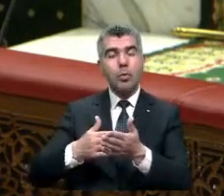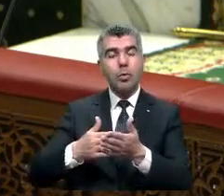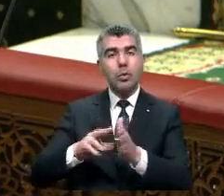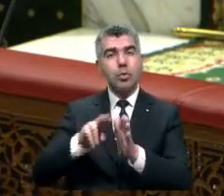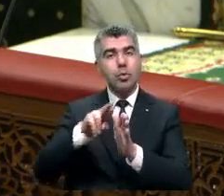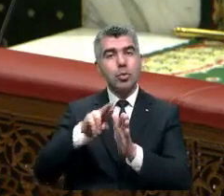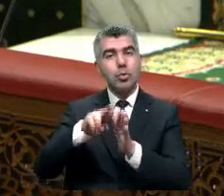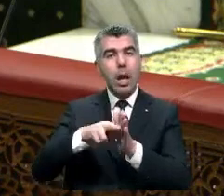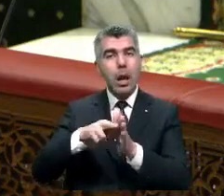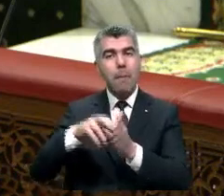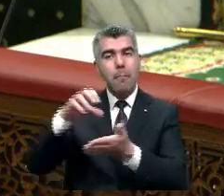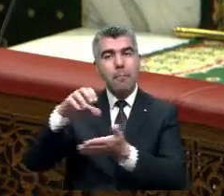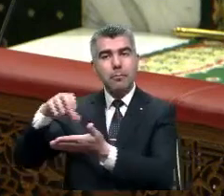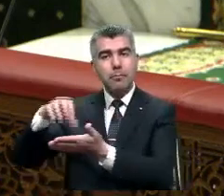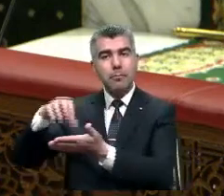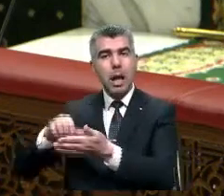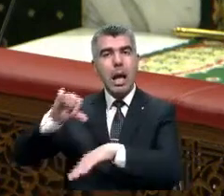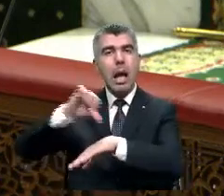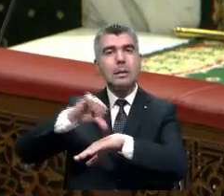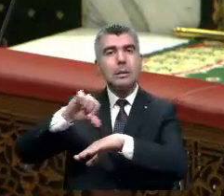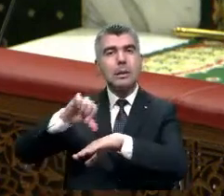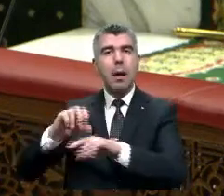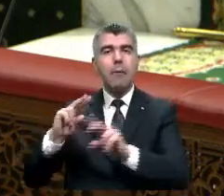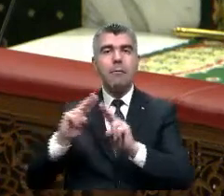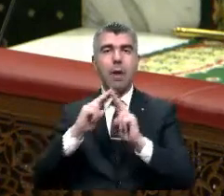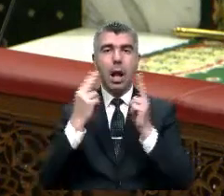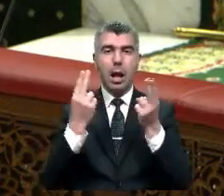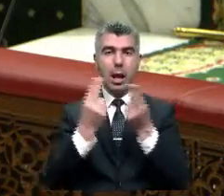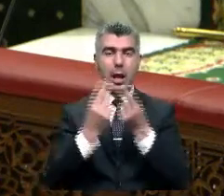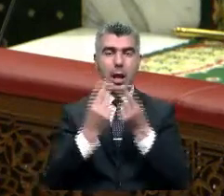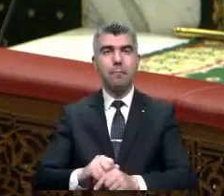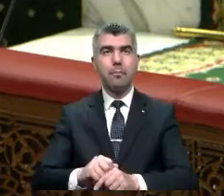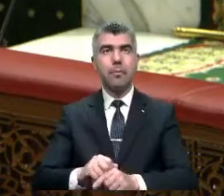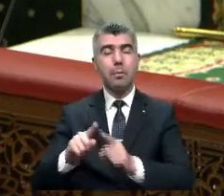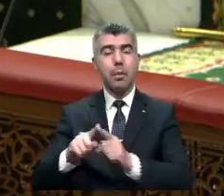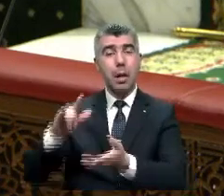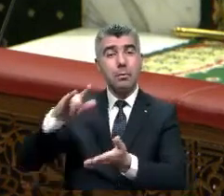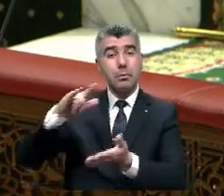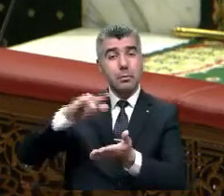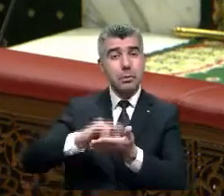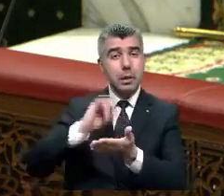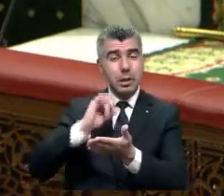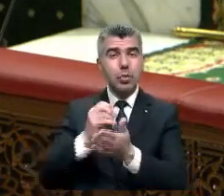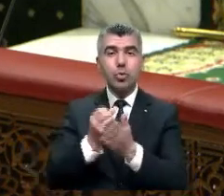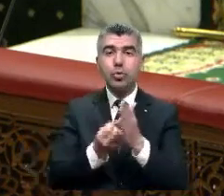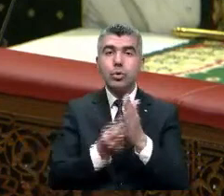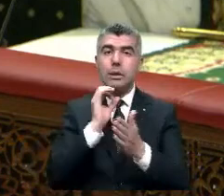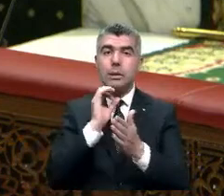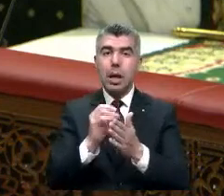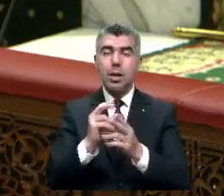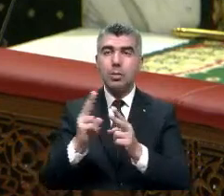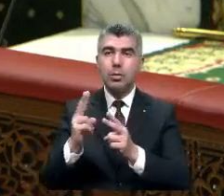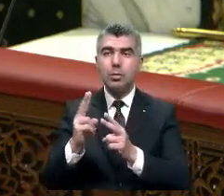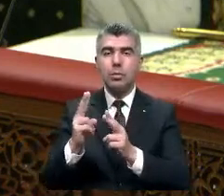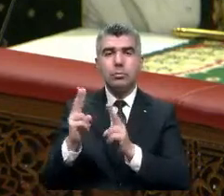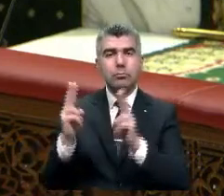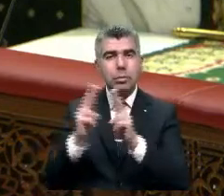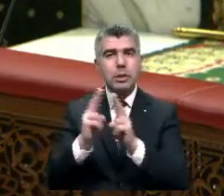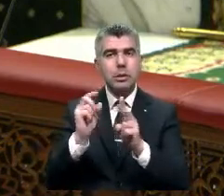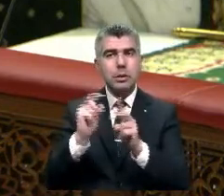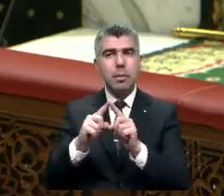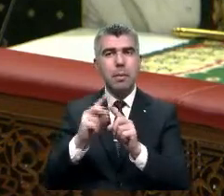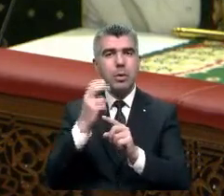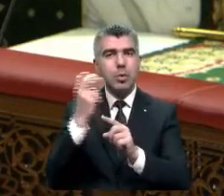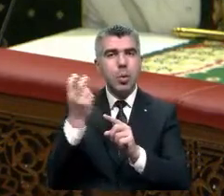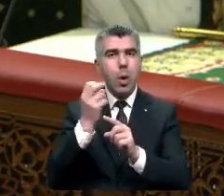مراكش بمختلف العواصم الدوليه، وتتوفر هذه المطار على محطه جويه مزوده بتجهيزات حديثه تتمكن من استقبال المسافرين وتوفر